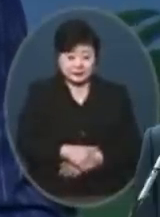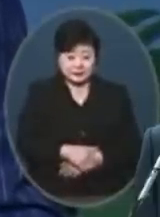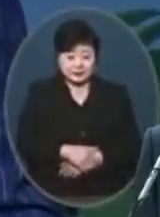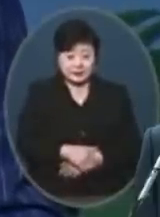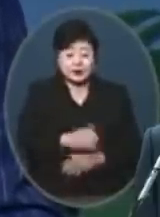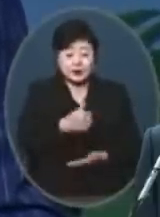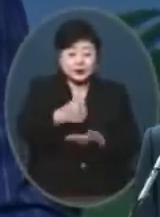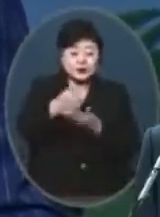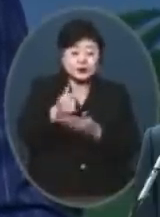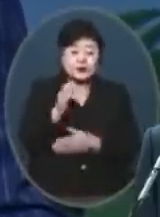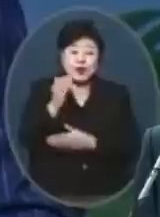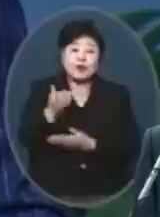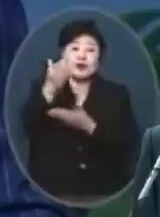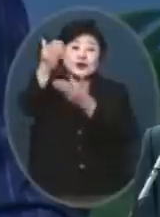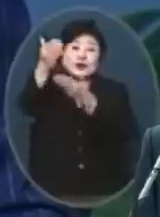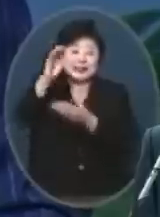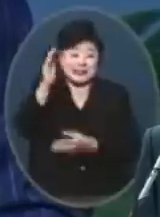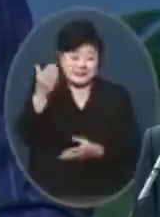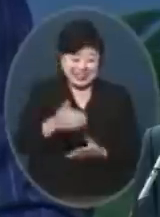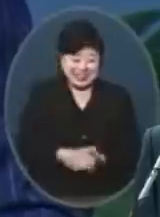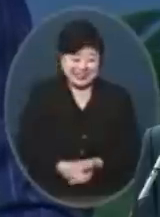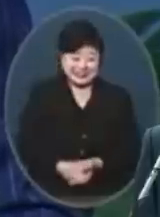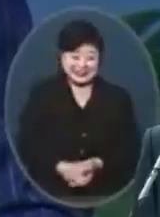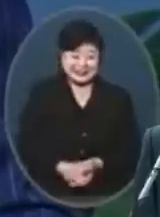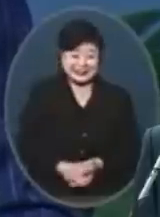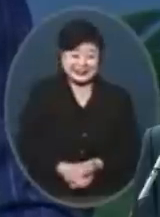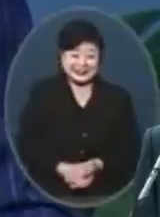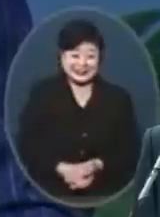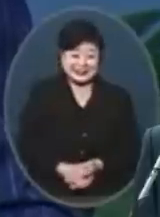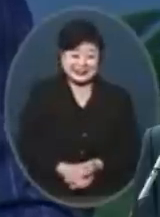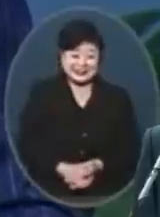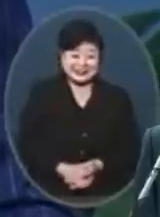그래야 주님께 영광을 돌릴 수 있는 것입니다.